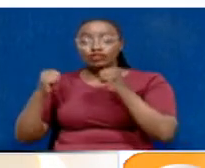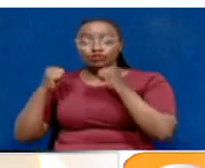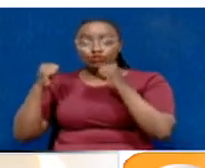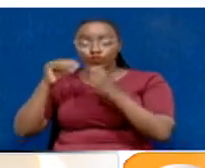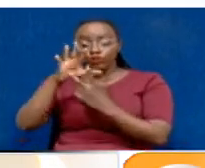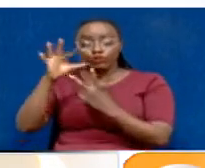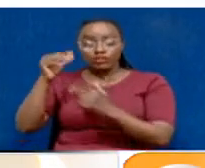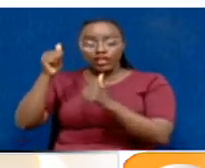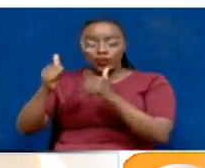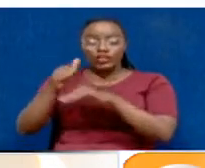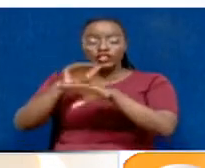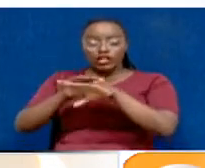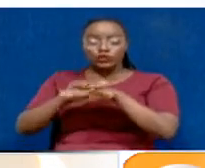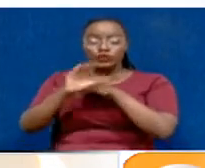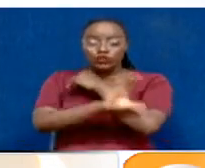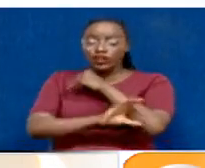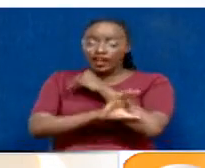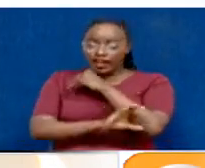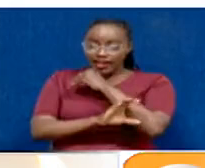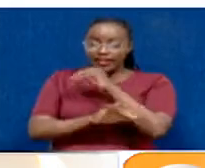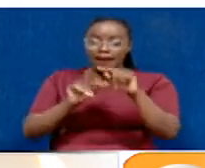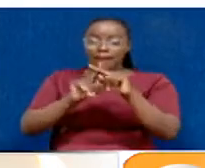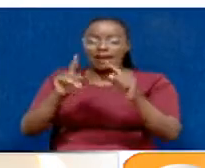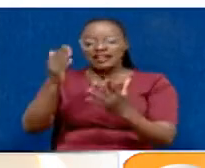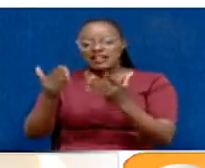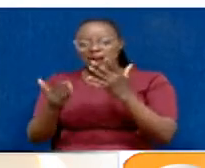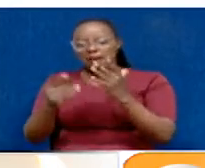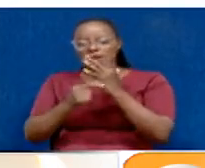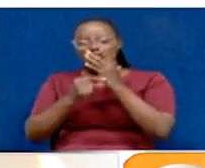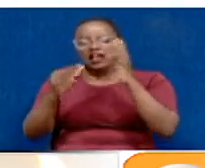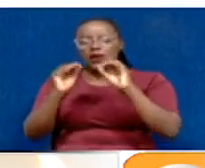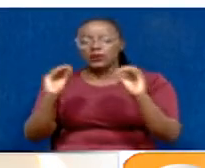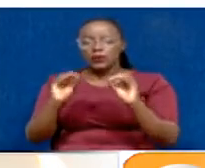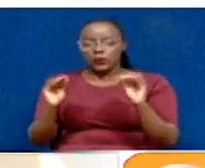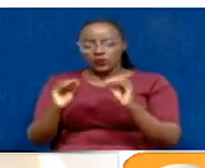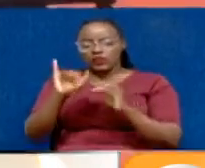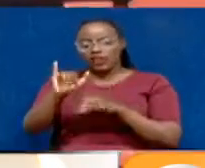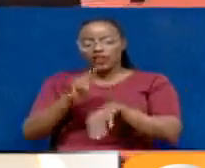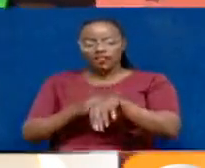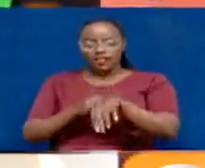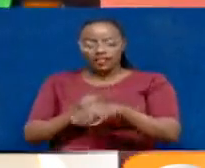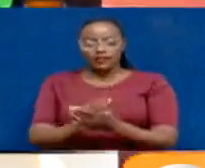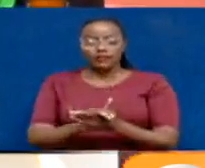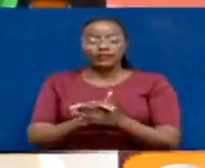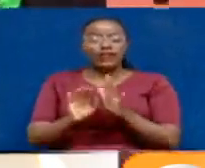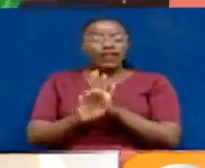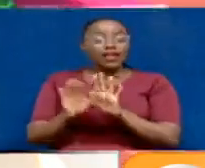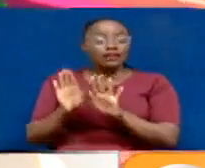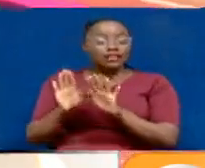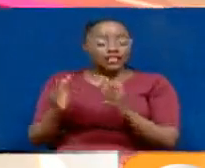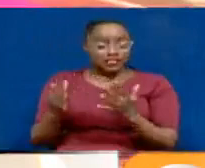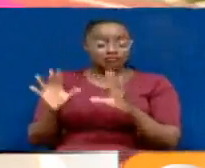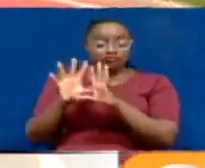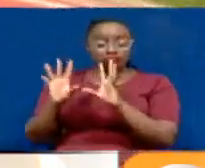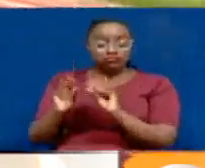choices that are good for country but maybe unpopular at the moment. Yote tisa, kumi